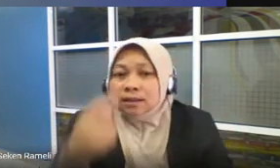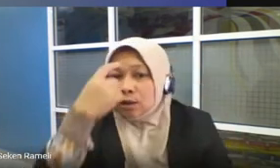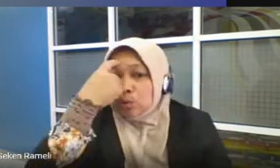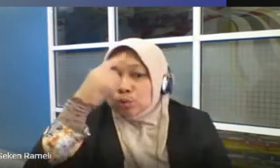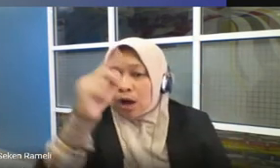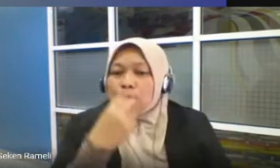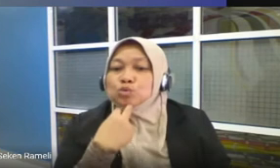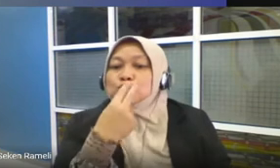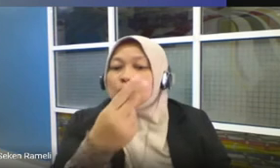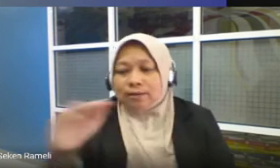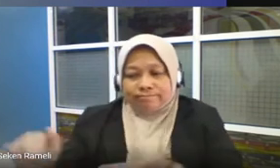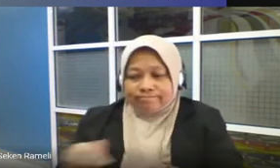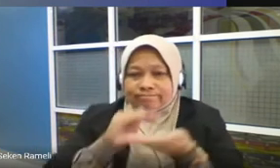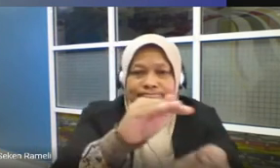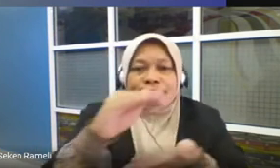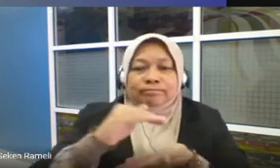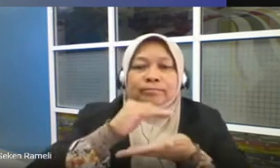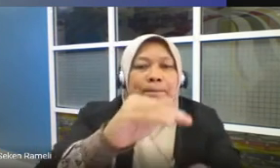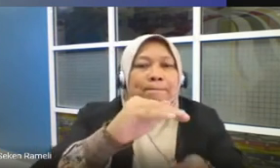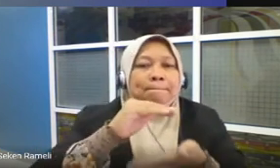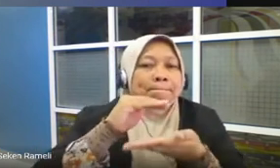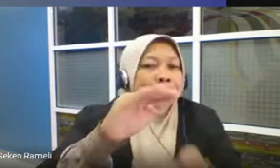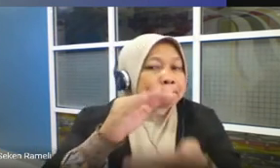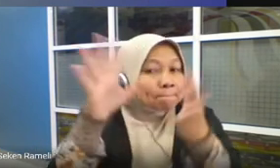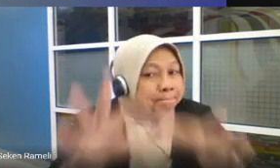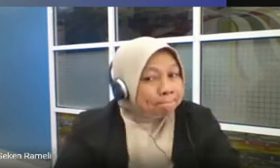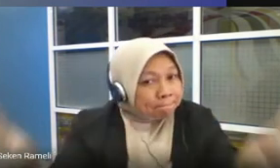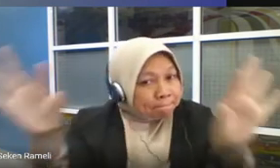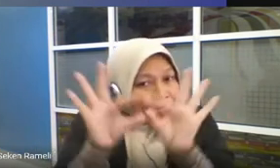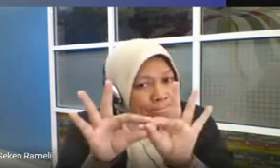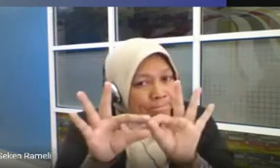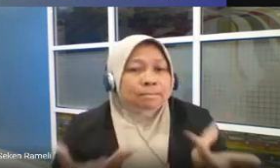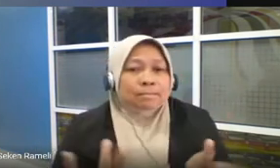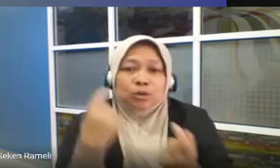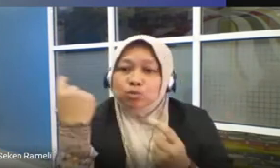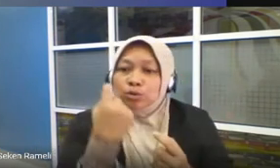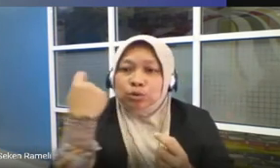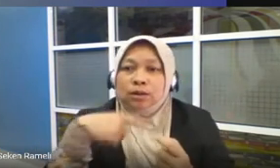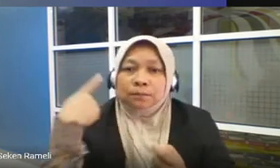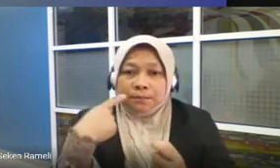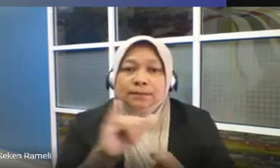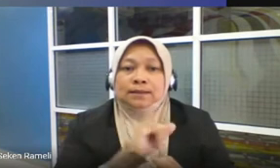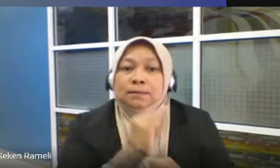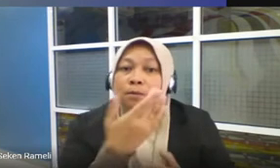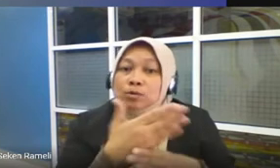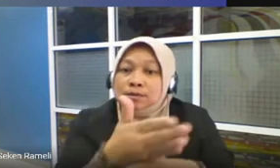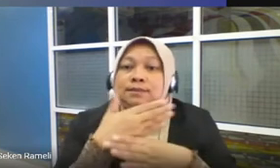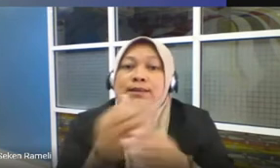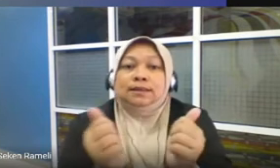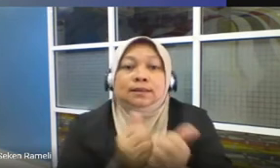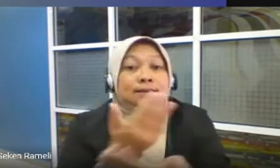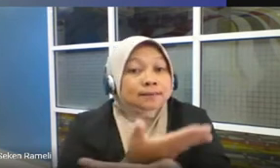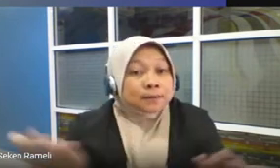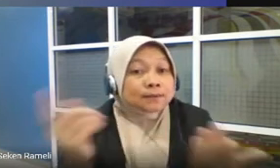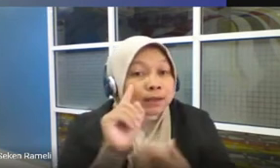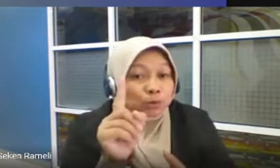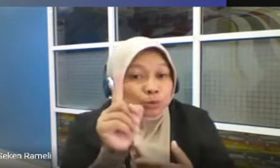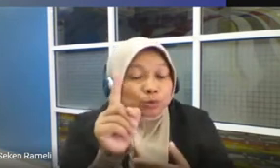melontarkan message-message yang penting. Tuan-tuan dan puan-puan, saya nak share dengan anda salah